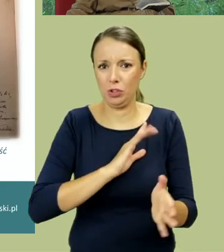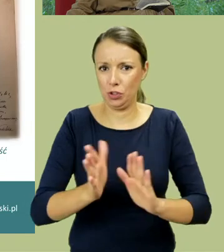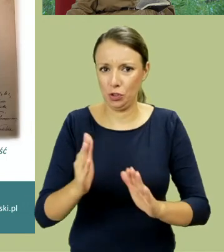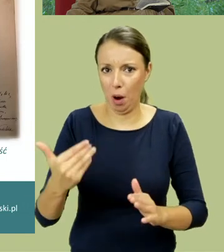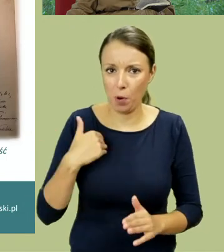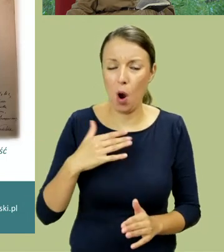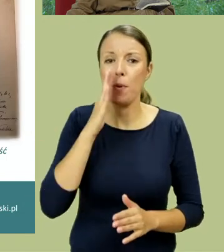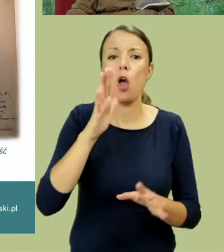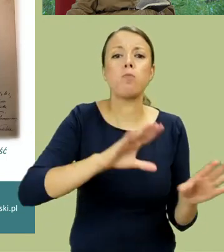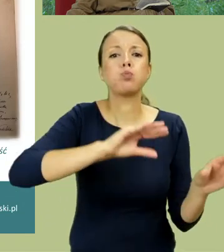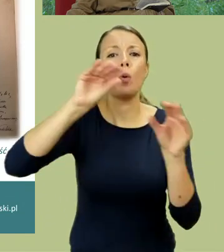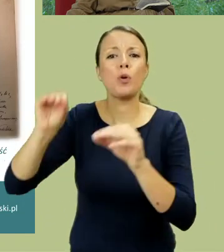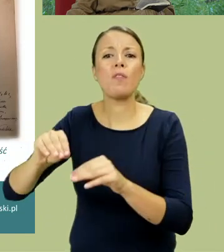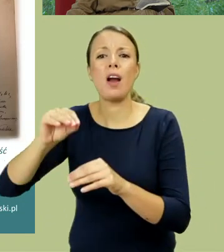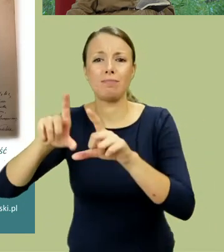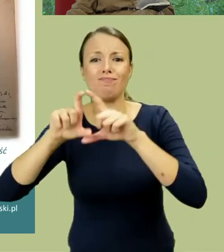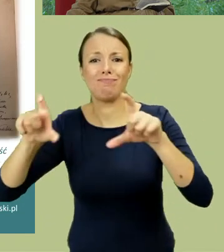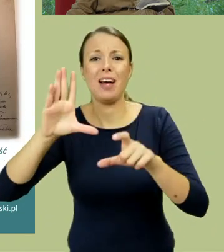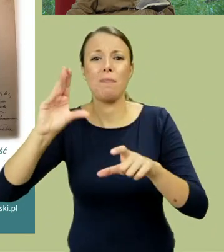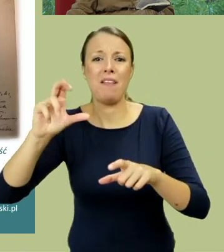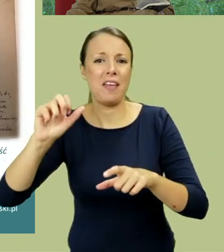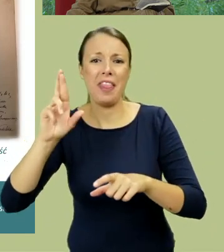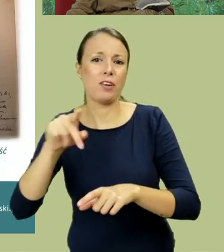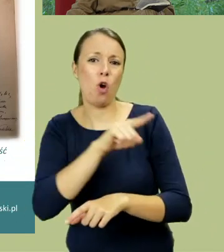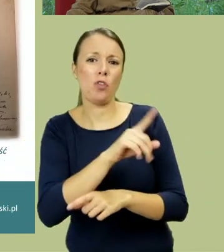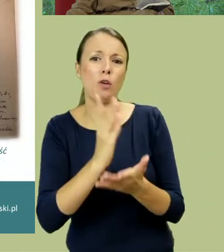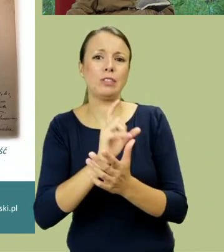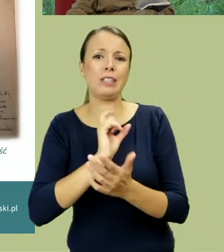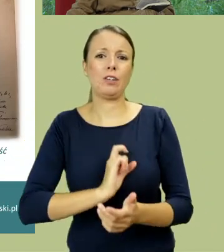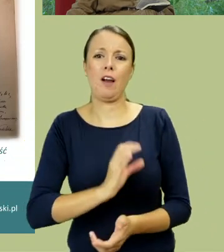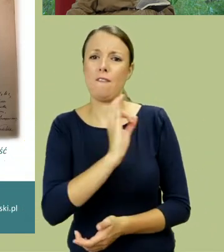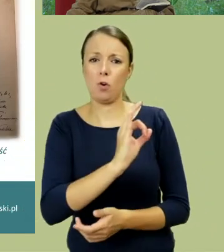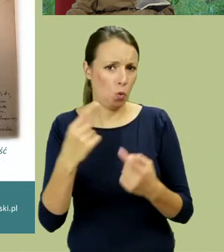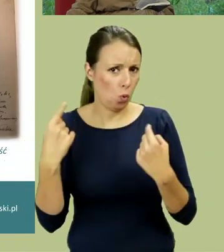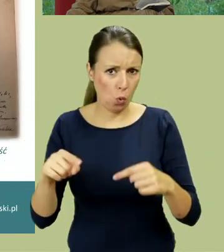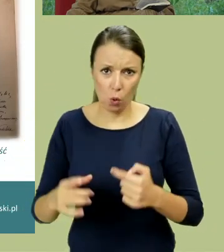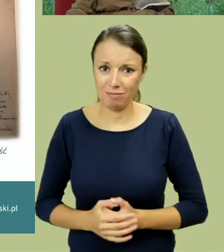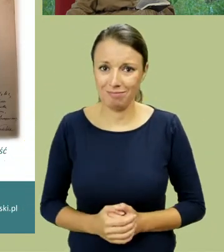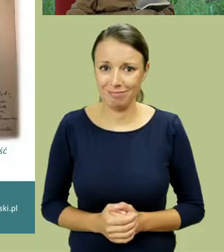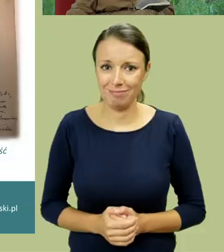nie robiła i wtedy bardzo zaangażowała się